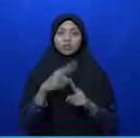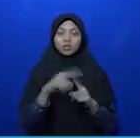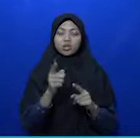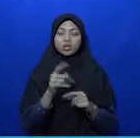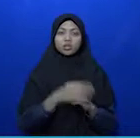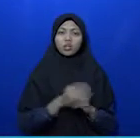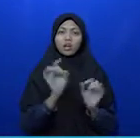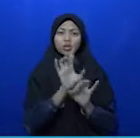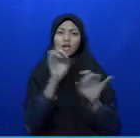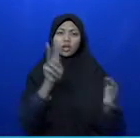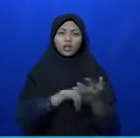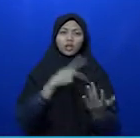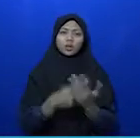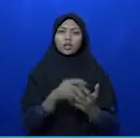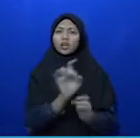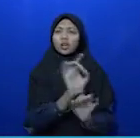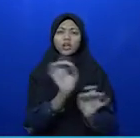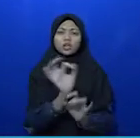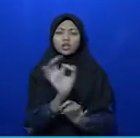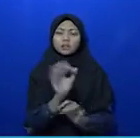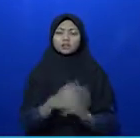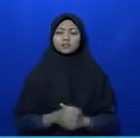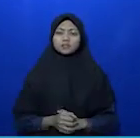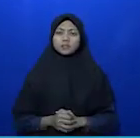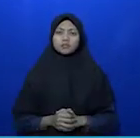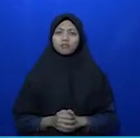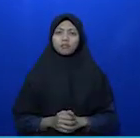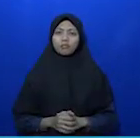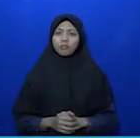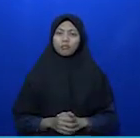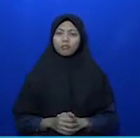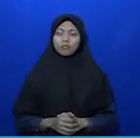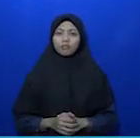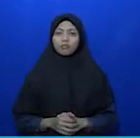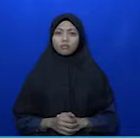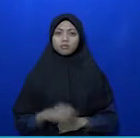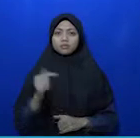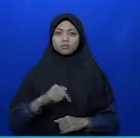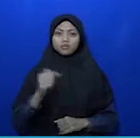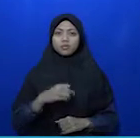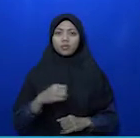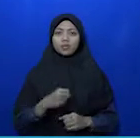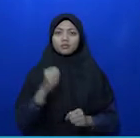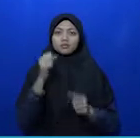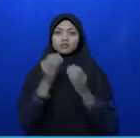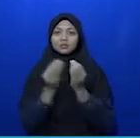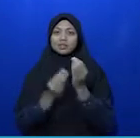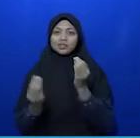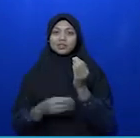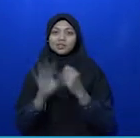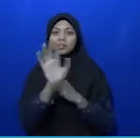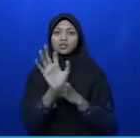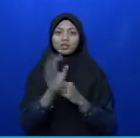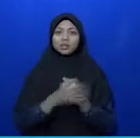Newmont, KPC itu generasi 1 batubara. Kalau Newmont generasi 3 kakas. Dan ini generasi 5 dari puluh.